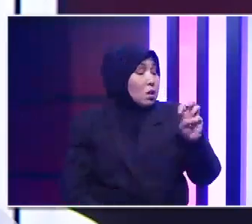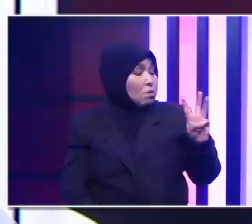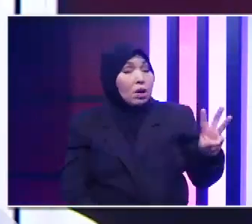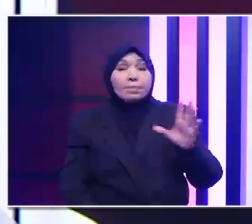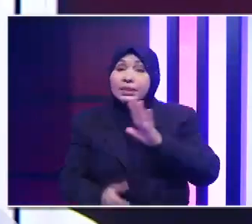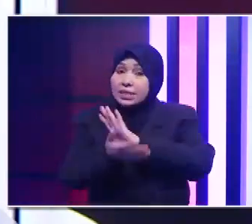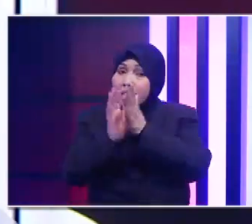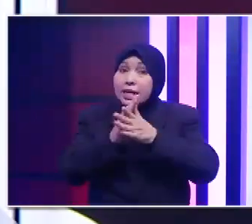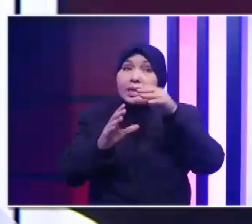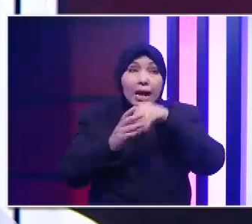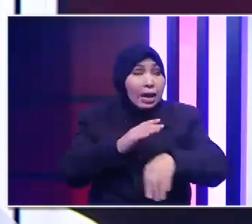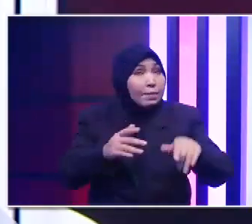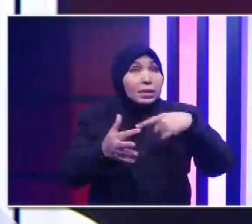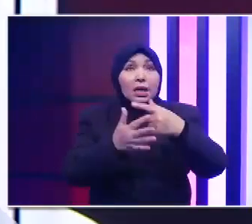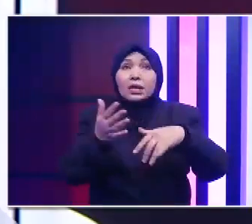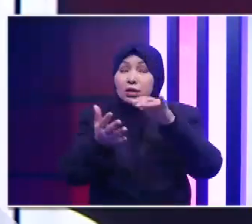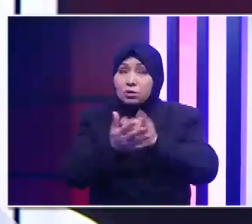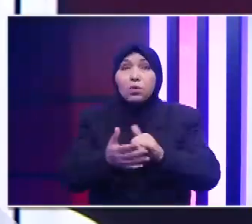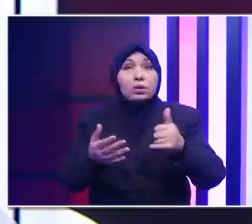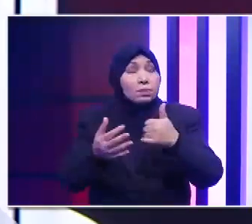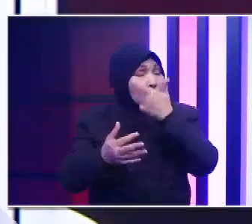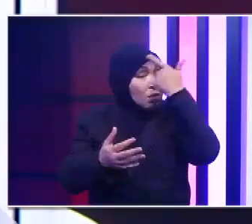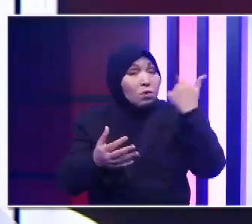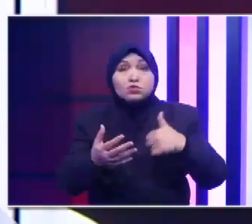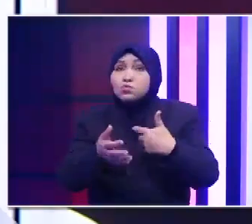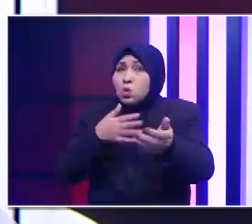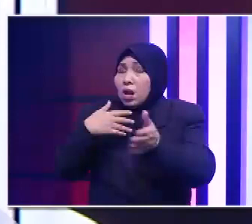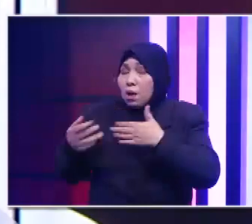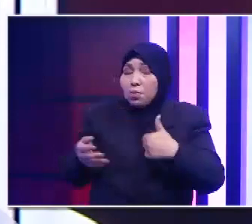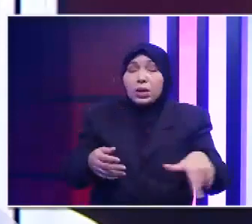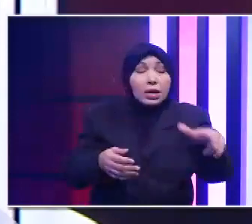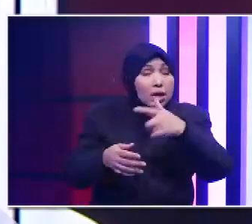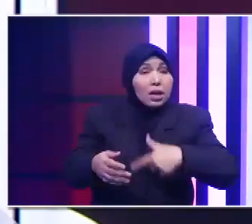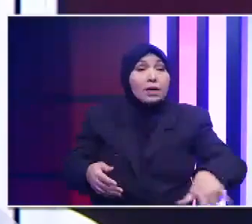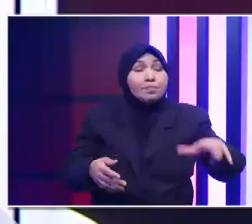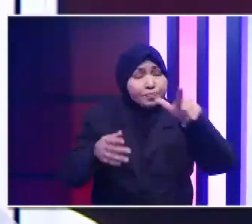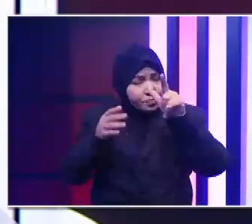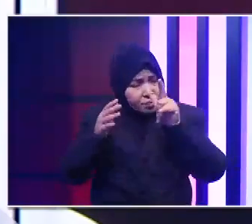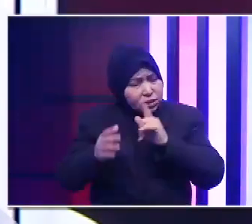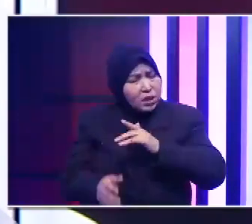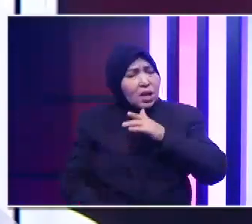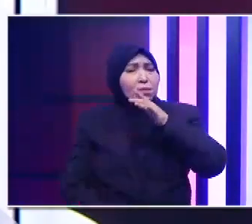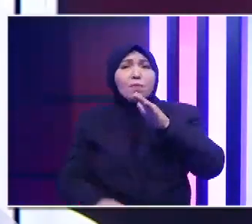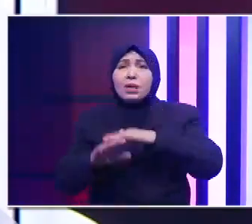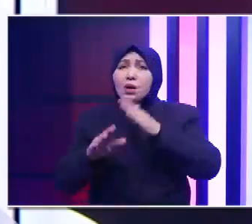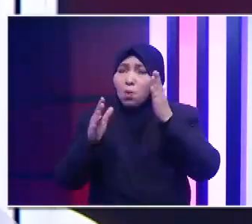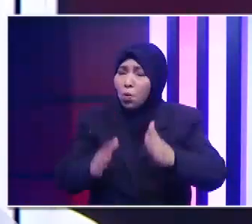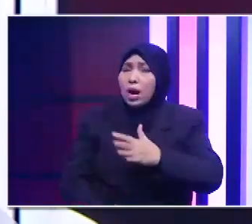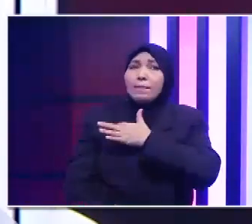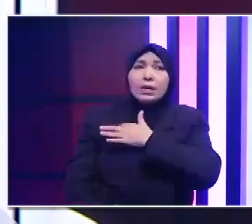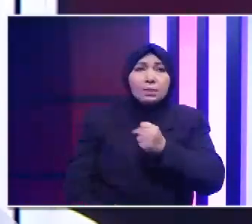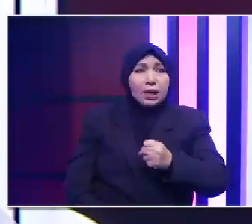jadi Dalam pada itu pun akhirnya mereka ini walaupun mereka adalah ummahatil mukminin ibu-ibu kepada orang-orang yang beriman